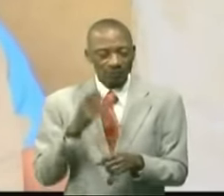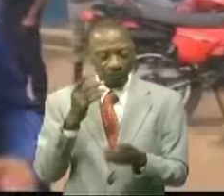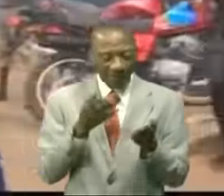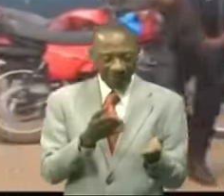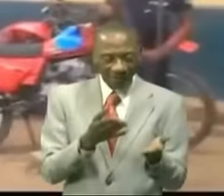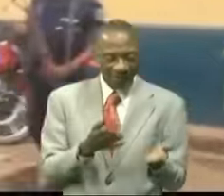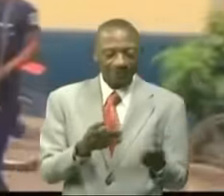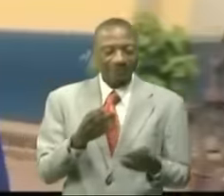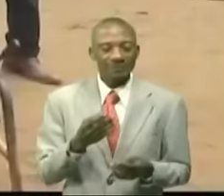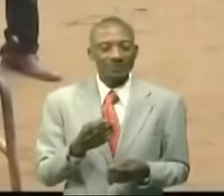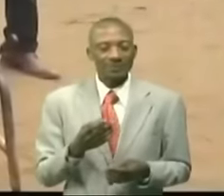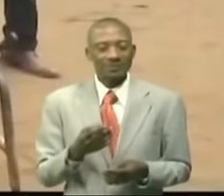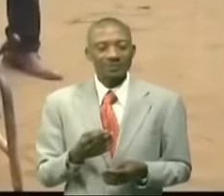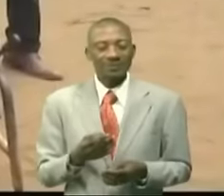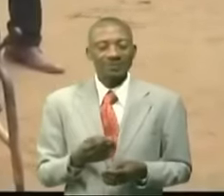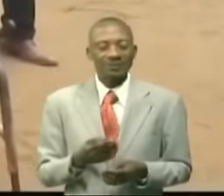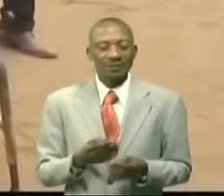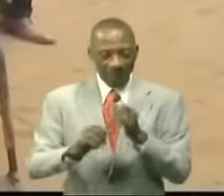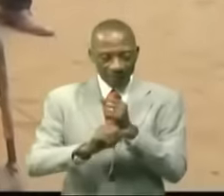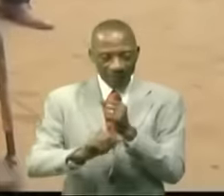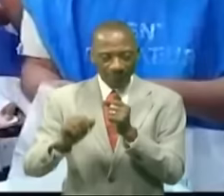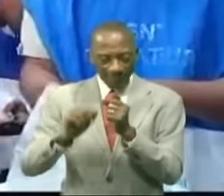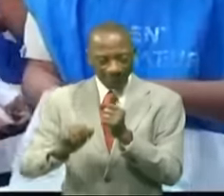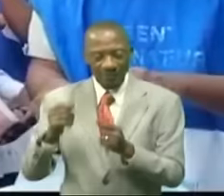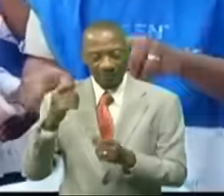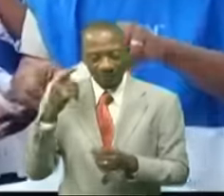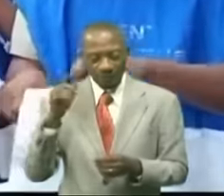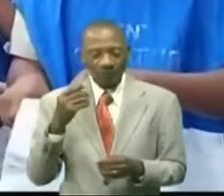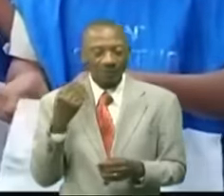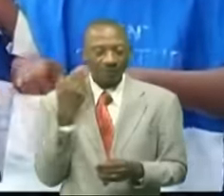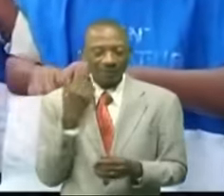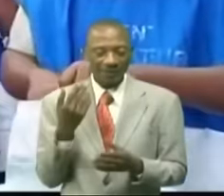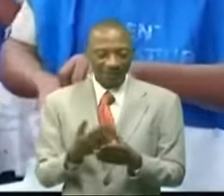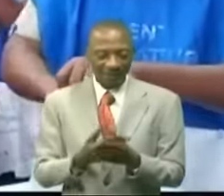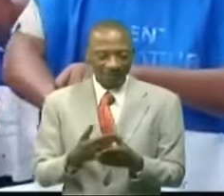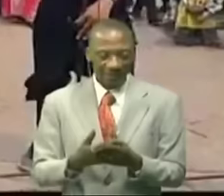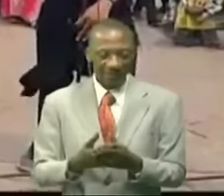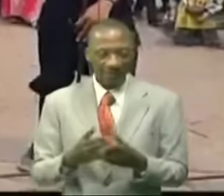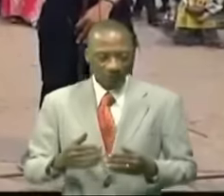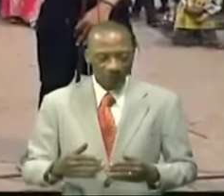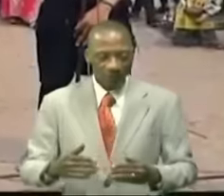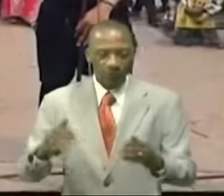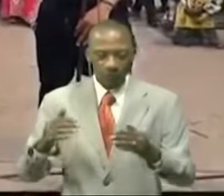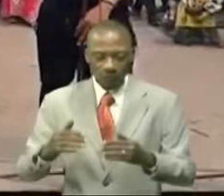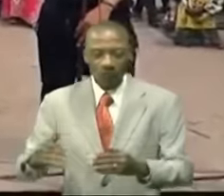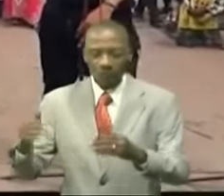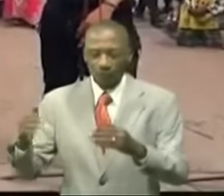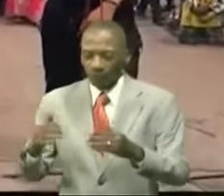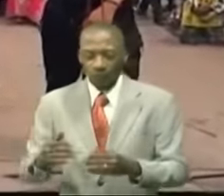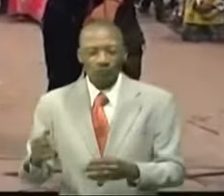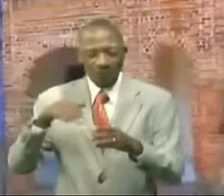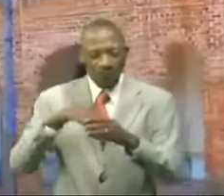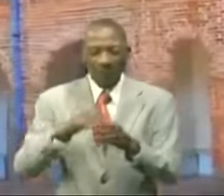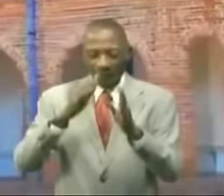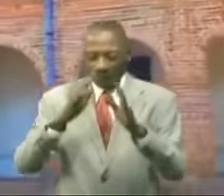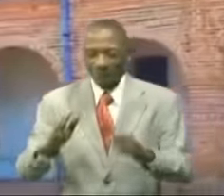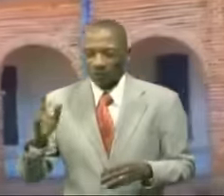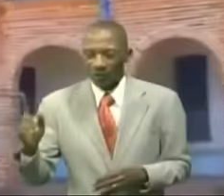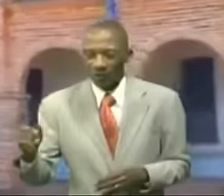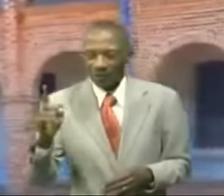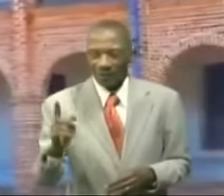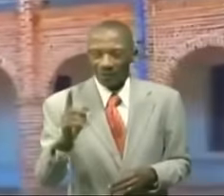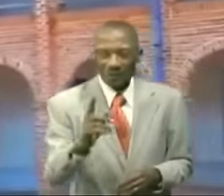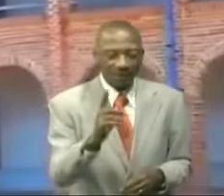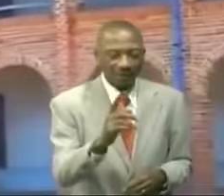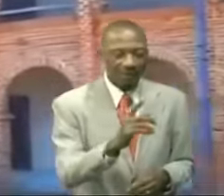mois. Cette campagne de vaccination contre la poliomyélite se déroule du 8 au 10 août en cours. Luabo